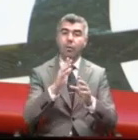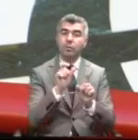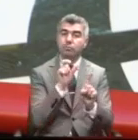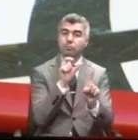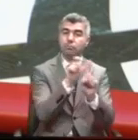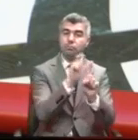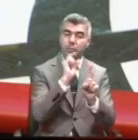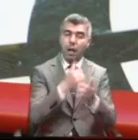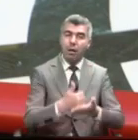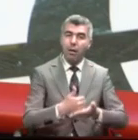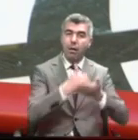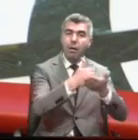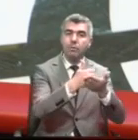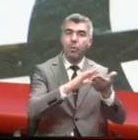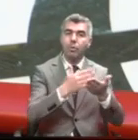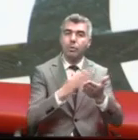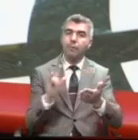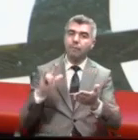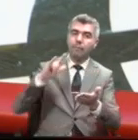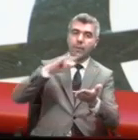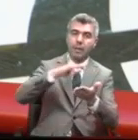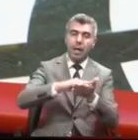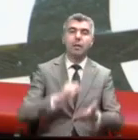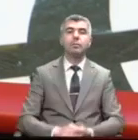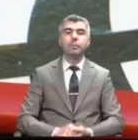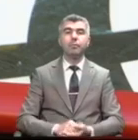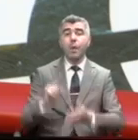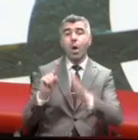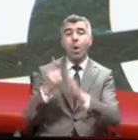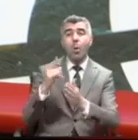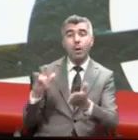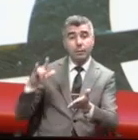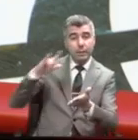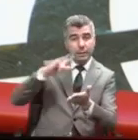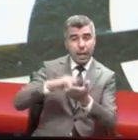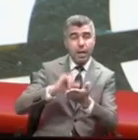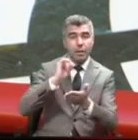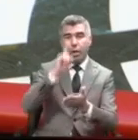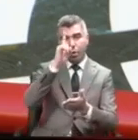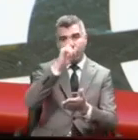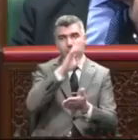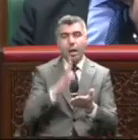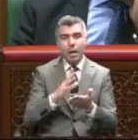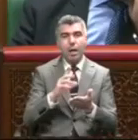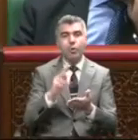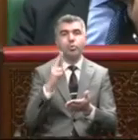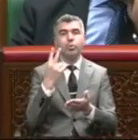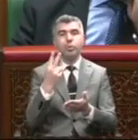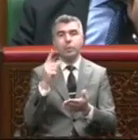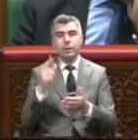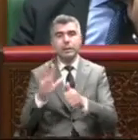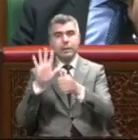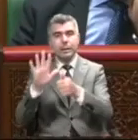وتحسين الخدمات المقدمه لهم علامه هو الذي رحله في مرحله الذهاب ستكون ان شاء الله يوم جوج يونيو